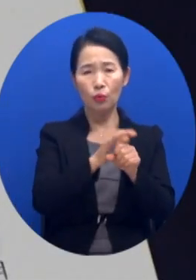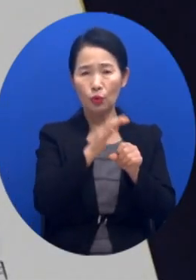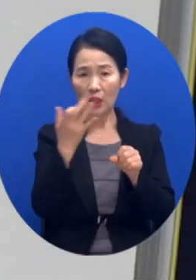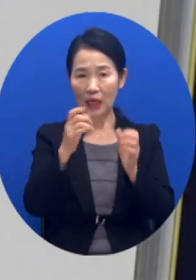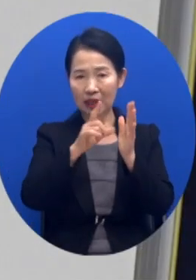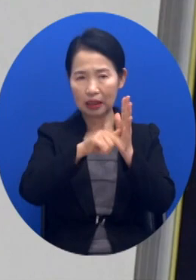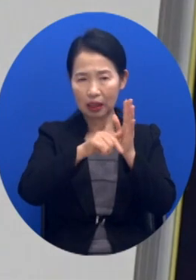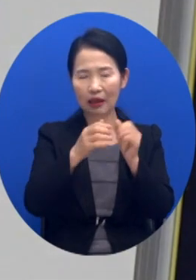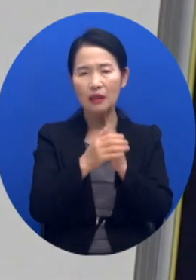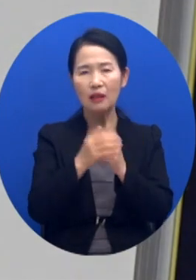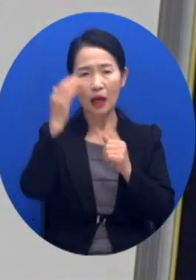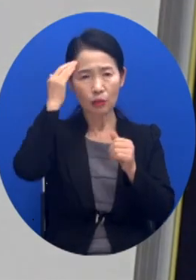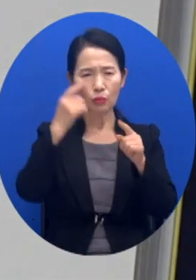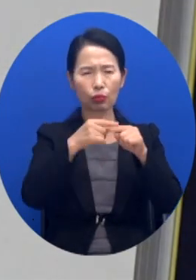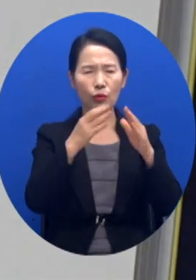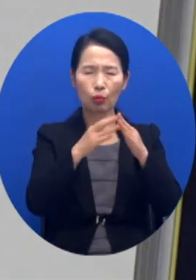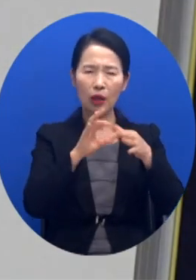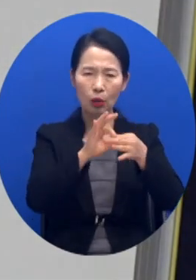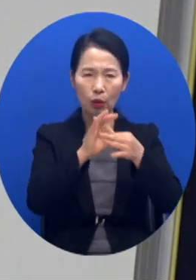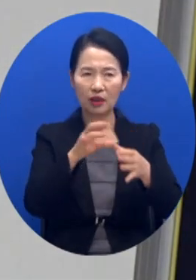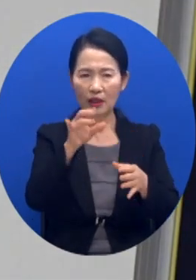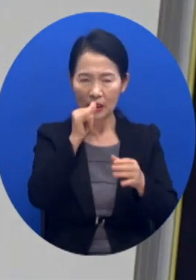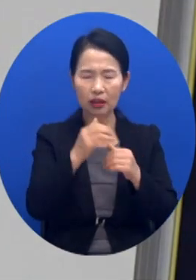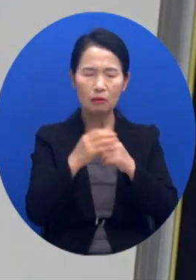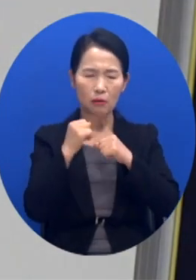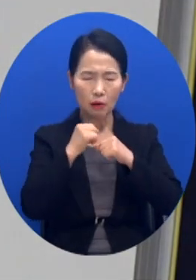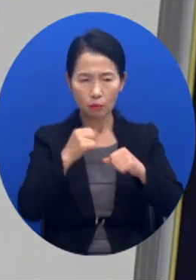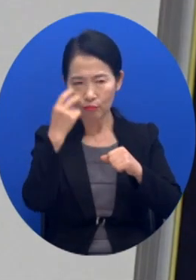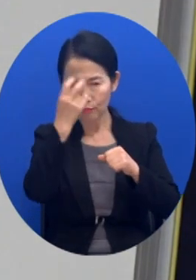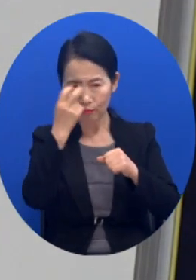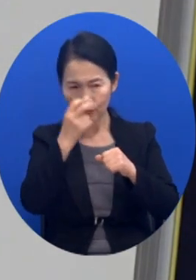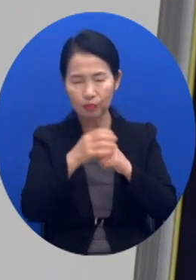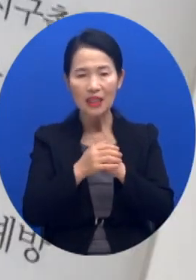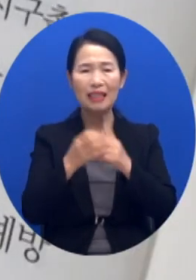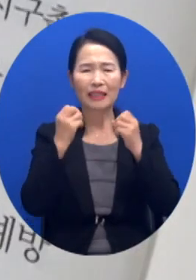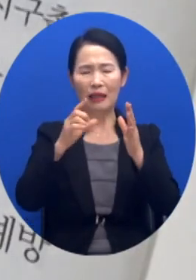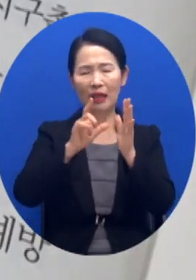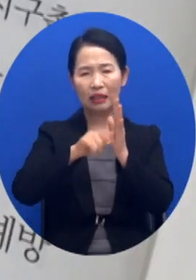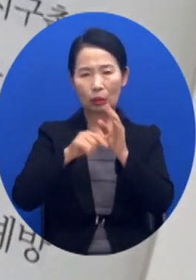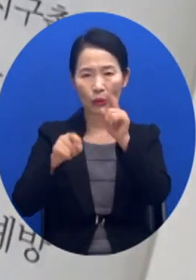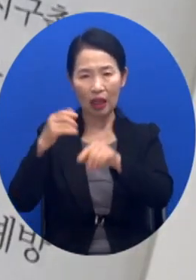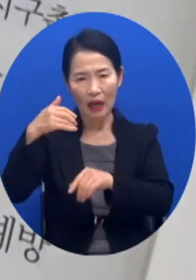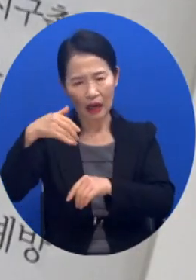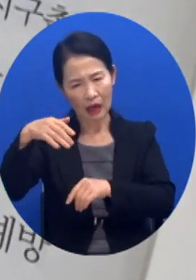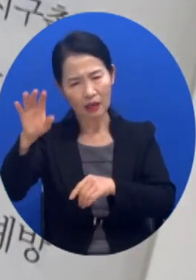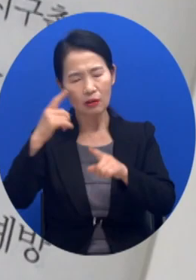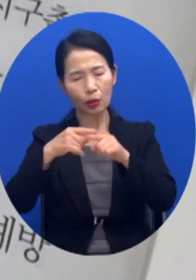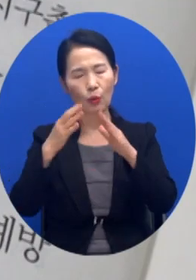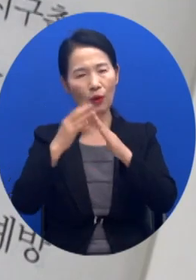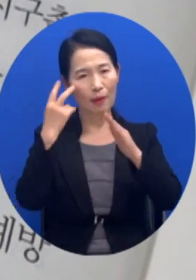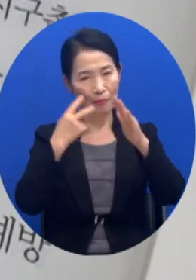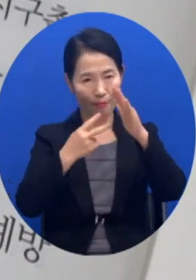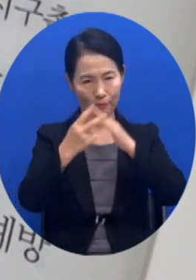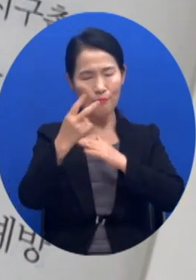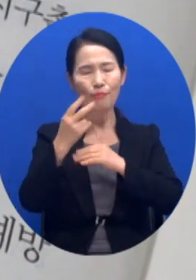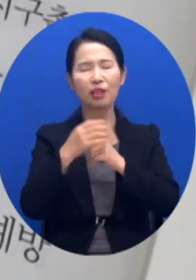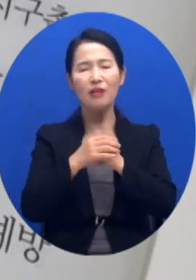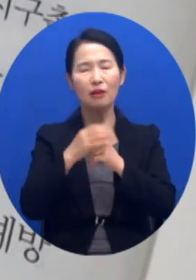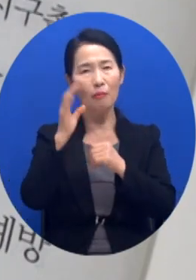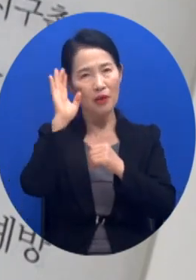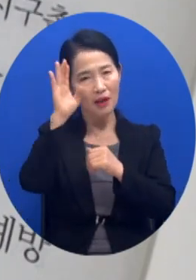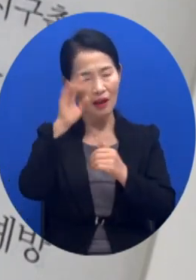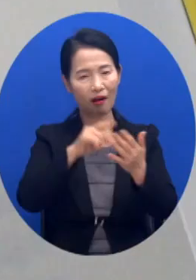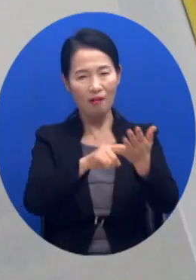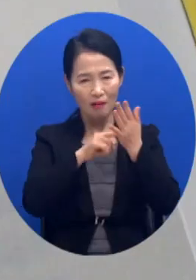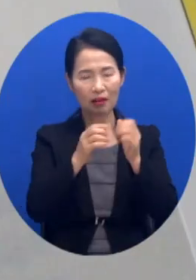시대, 한국교회와 관련된 폭넓은 통찰이 뉴 노멀 시대로 나아가는 교회의 미래를 보여줍니다. 시대